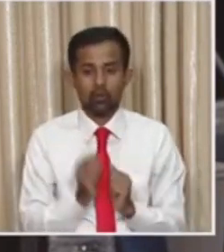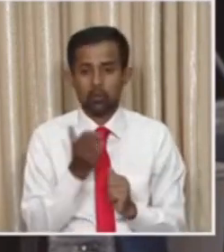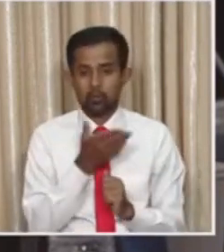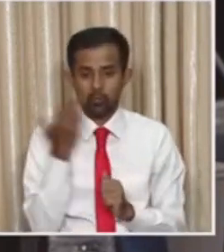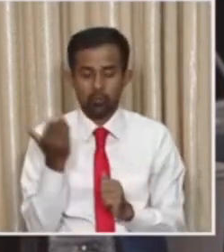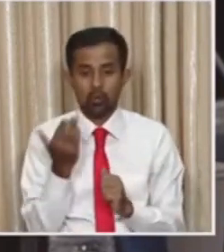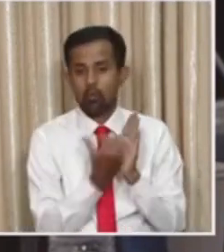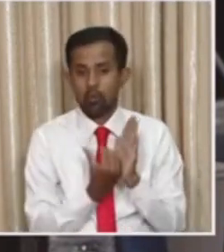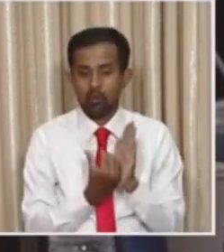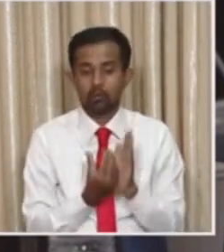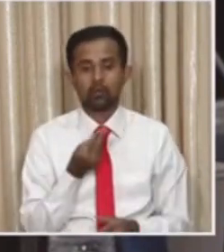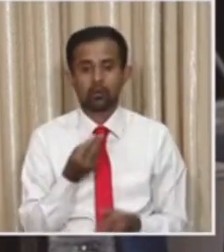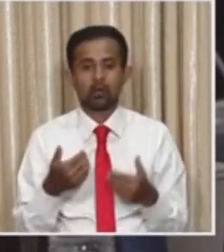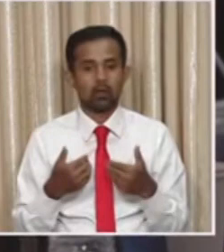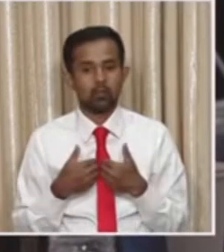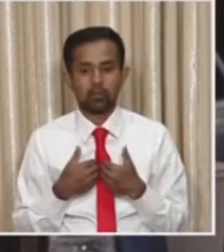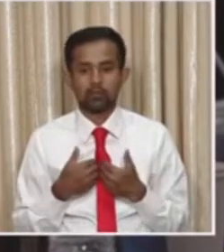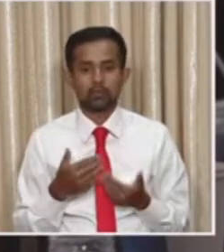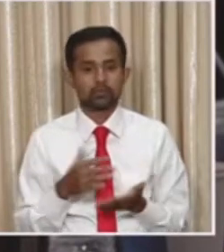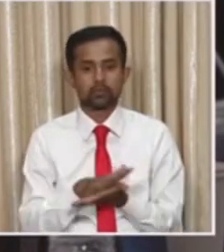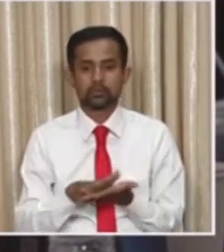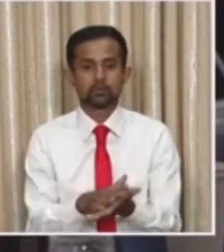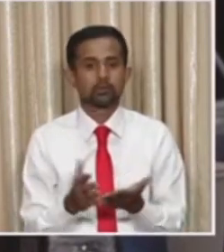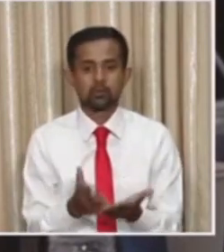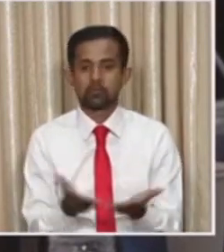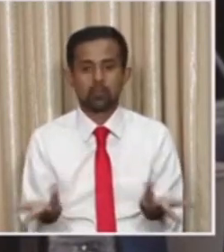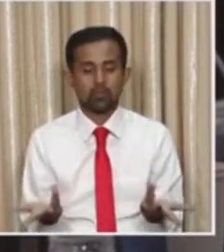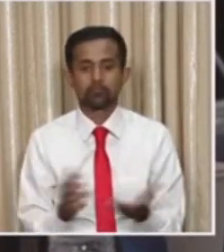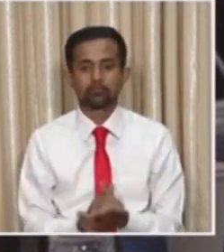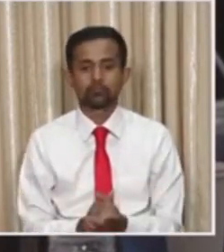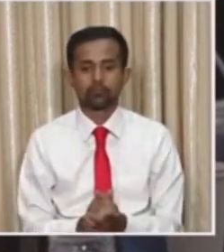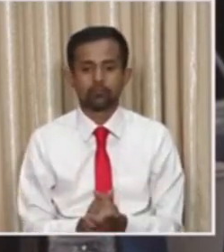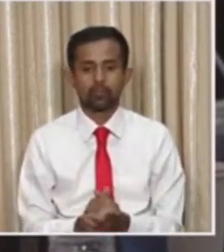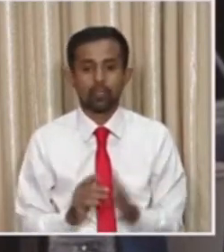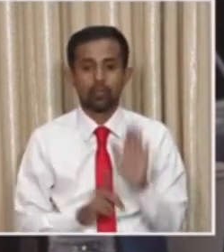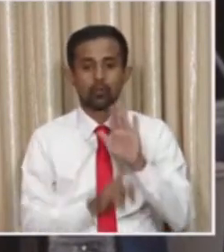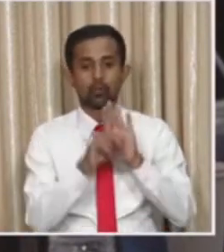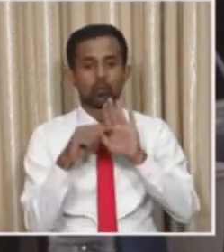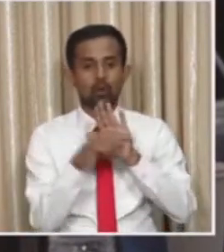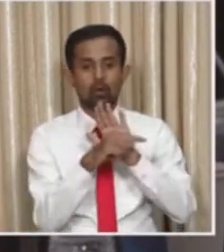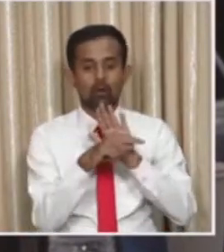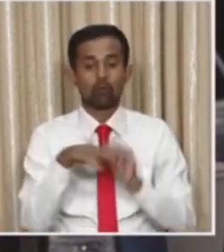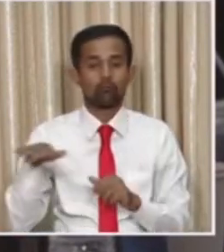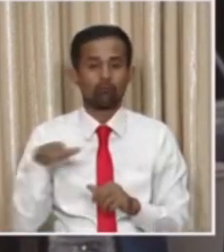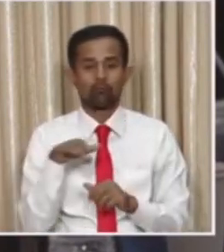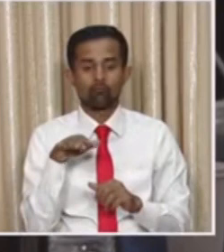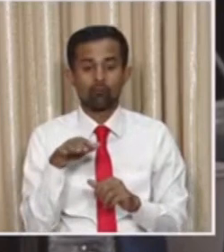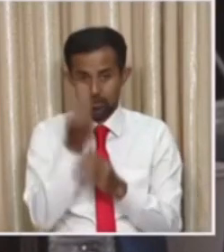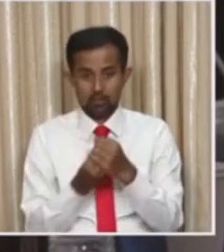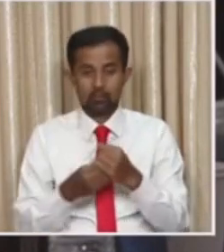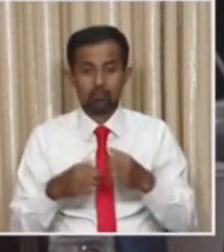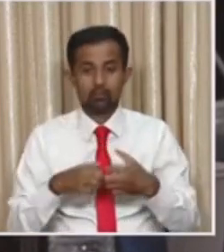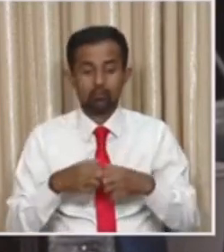இதிலே பதிவு செய்து கொள்ள விரும்புகிறேன். அத்தோடு வடக்கு கிழக்கிலே இப்பொழுது இந்த இனவாத செயல்பாடுகள் மிகவும்